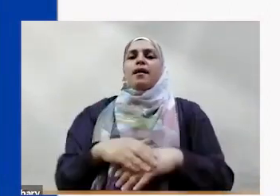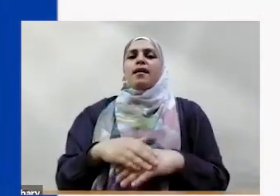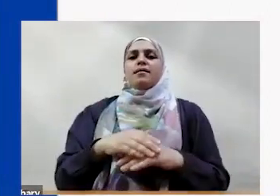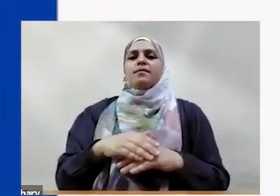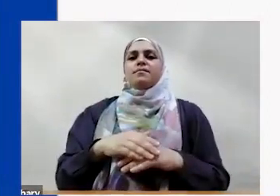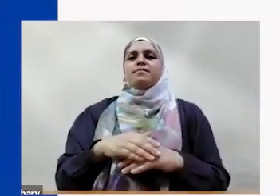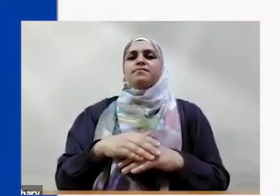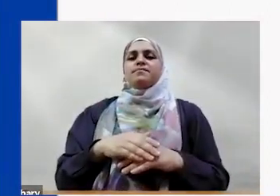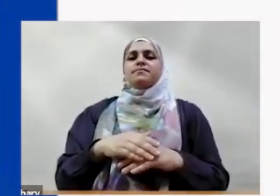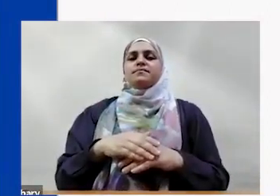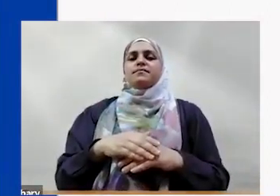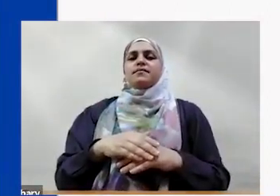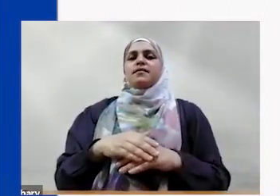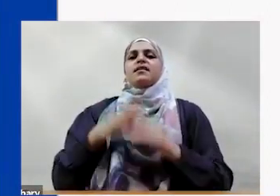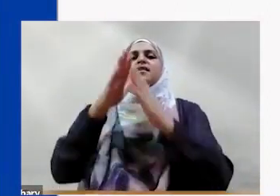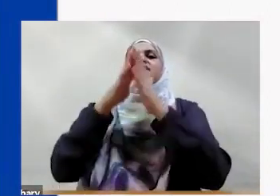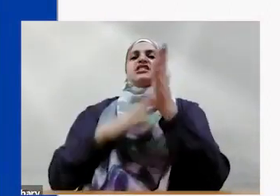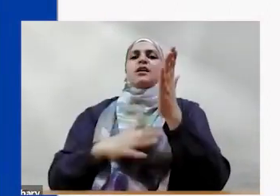نقدر ننتقل للابليكيشن.